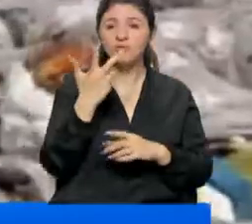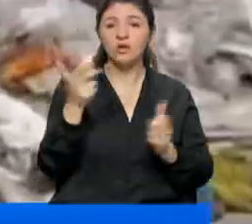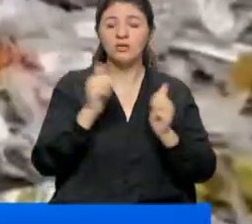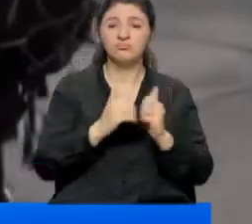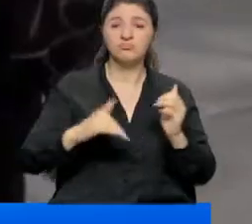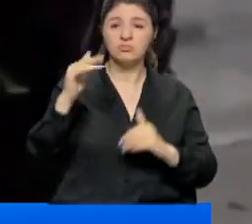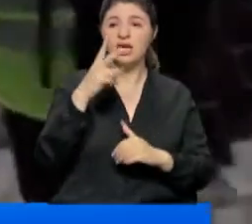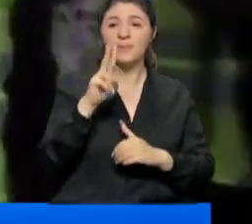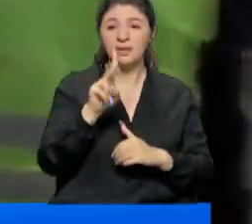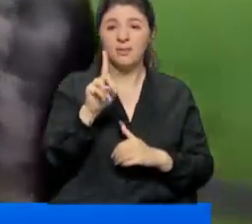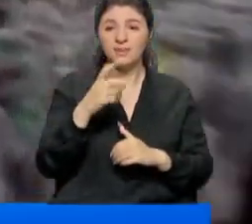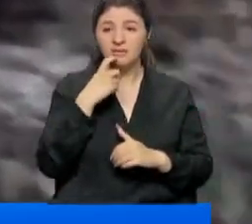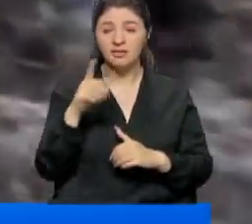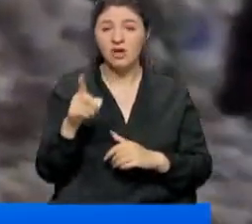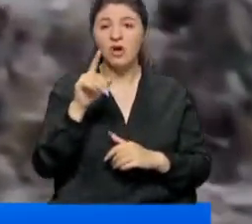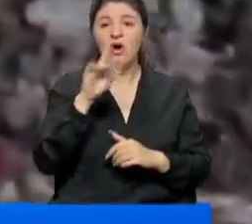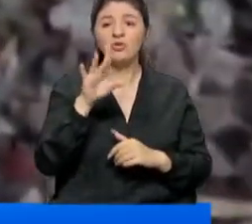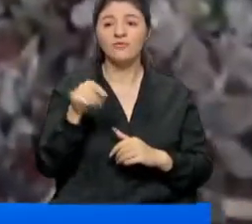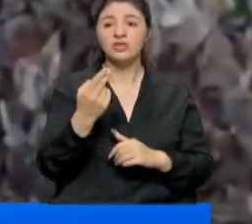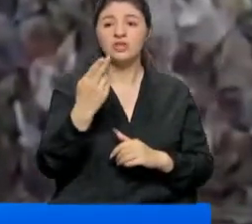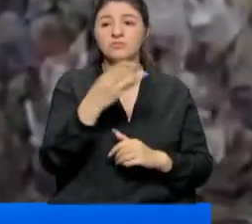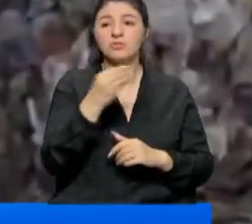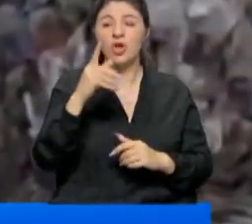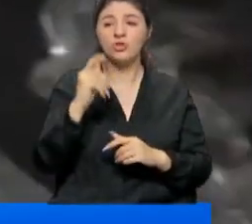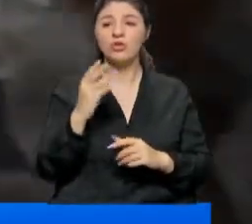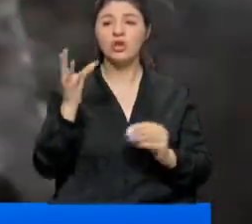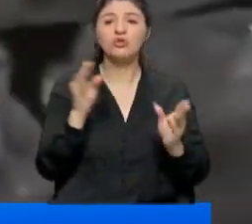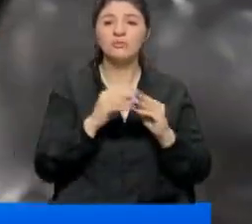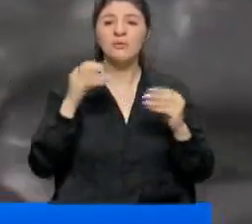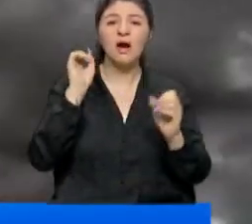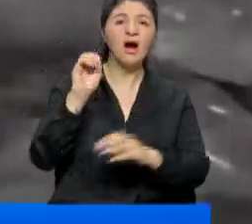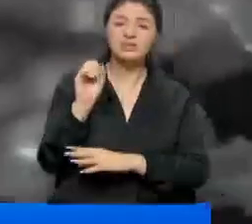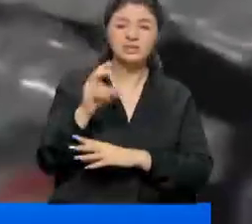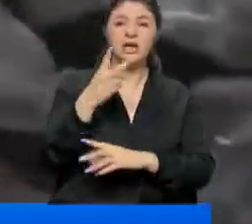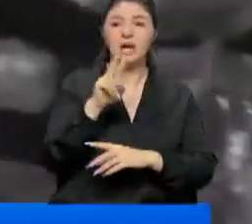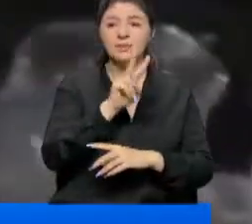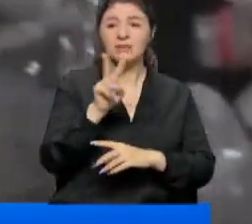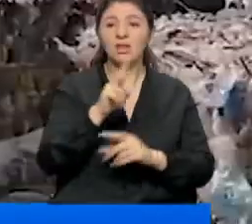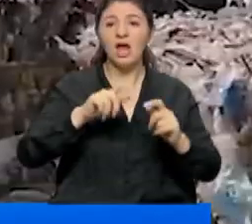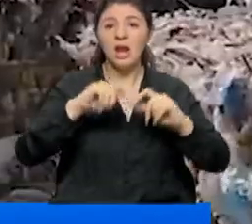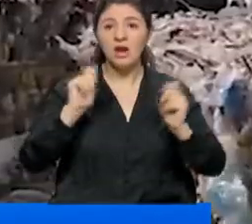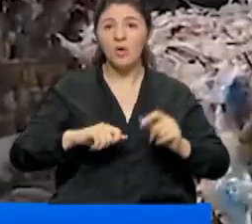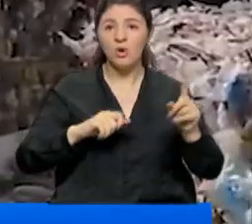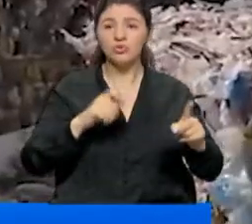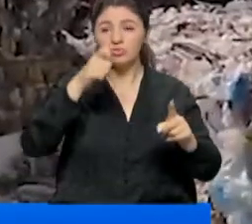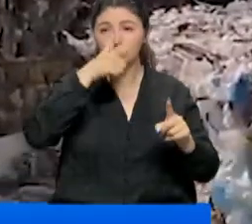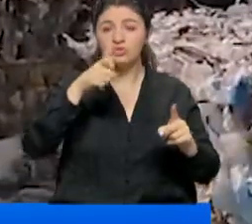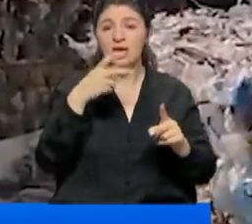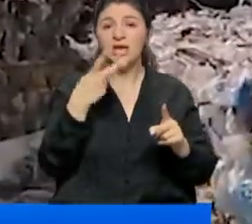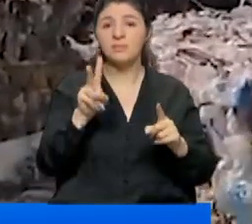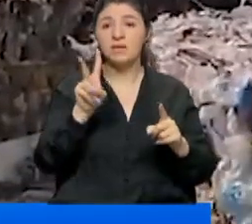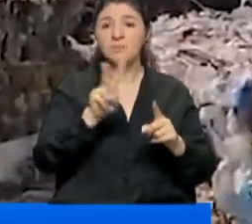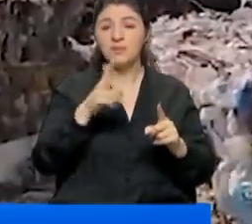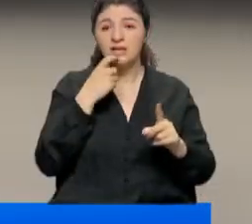artı 2021'de 14,7 milyon tona çıkan toplam atık 2020'de de rekor seviyedeydi Türkiye